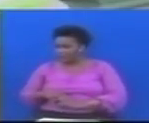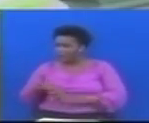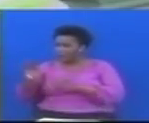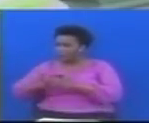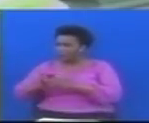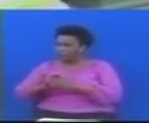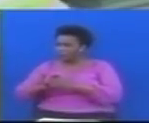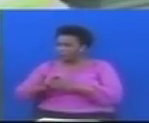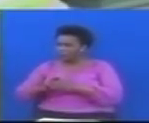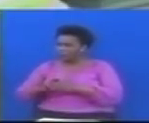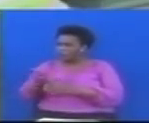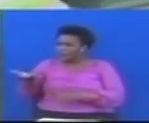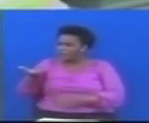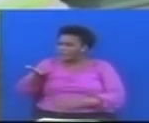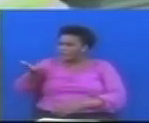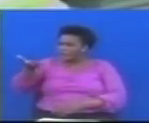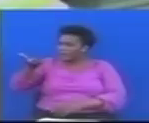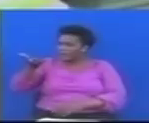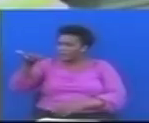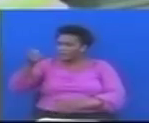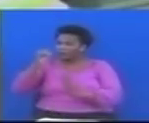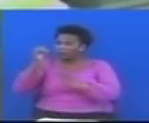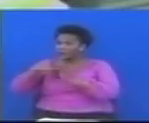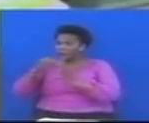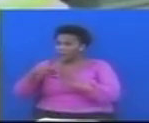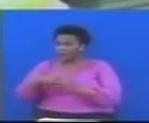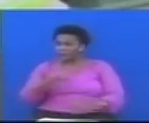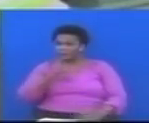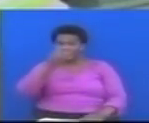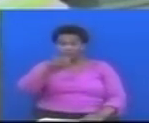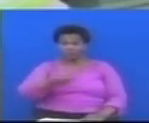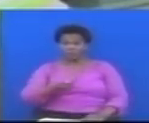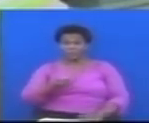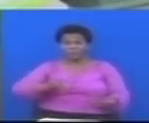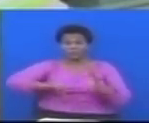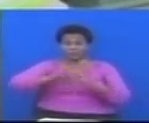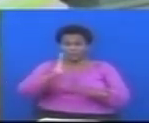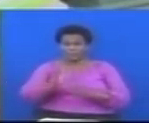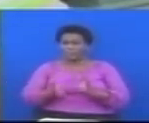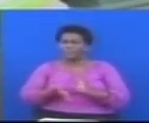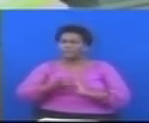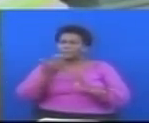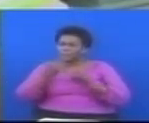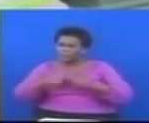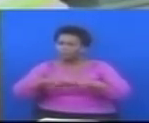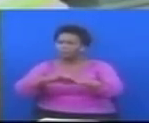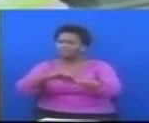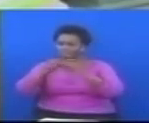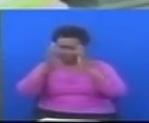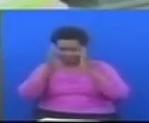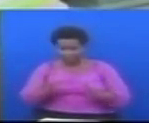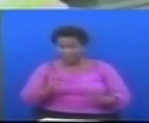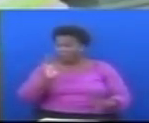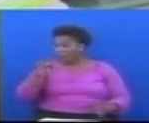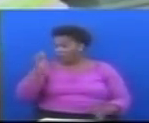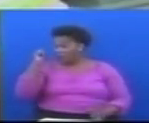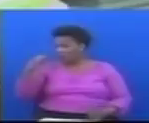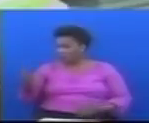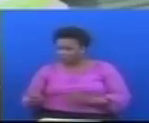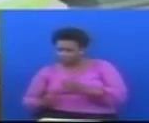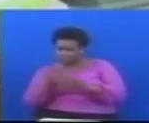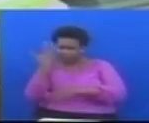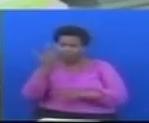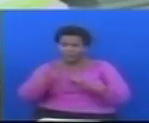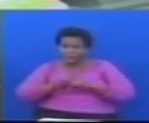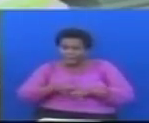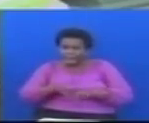wake. Mheshimiwa mwenyekiti, hivi karibuni mwezi uliopita tumeanza kutekeleza rasmi. Mwaka jana tulizindua usambazaji wa